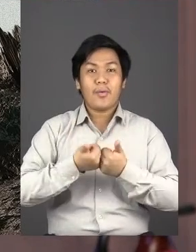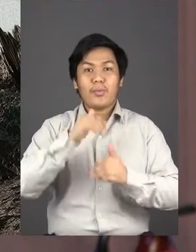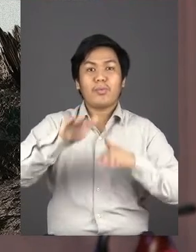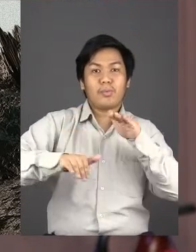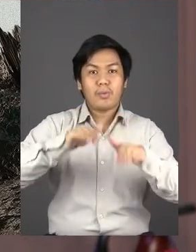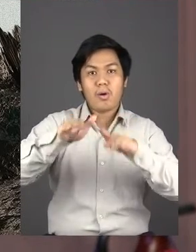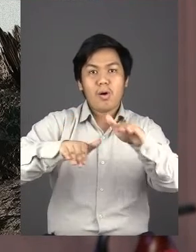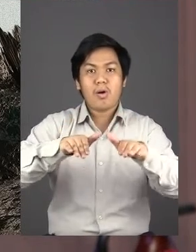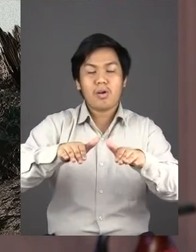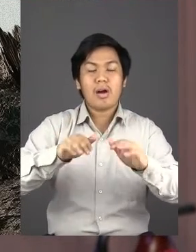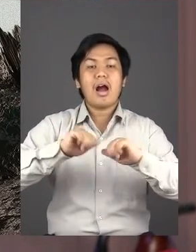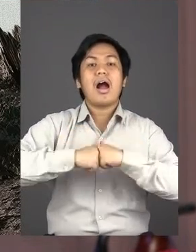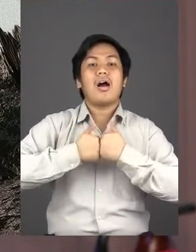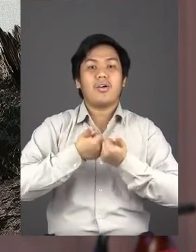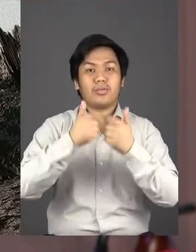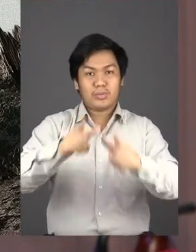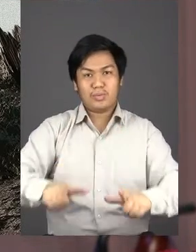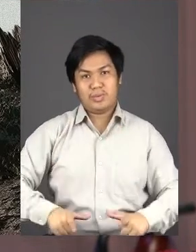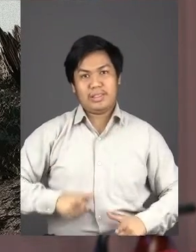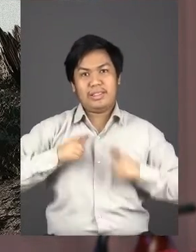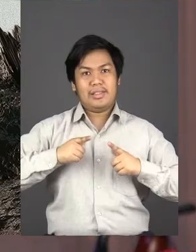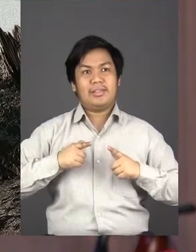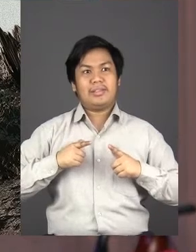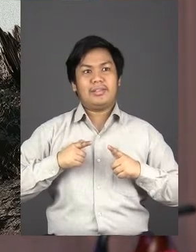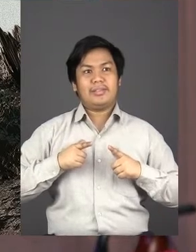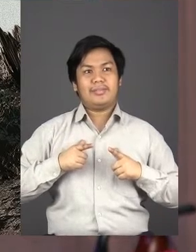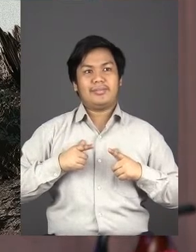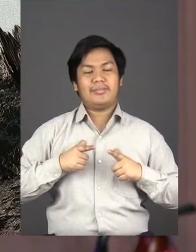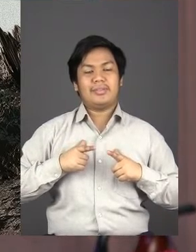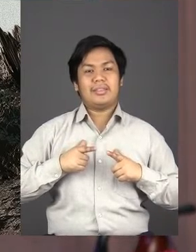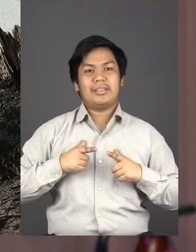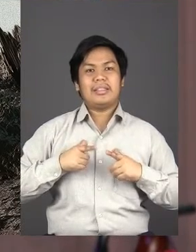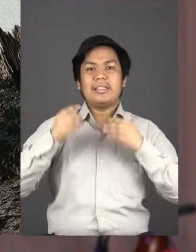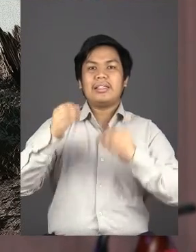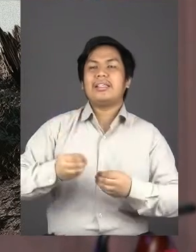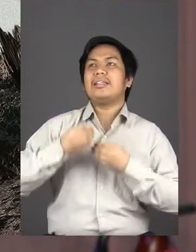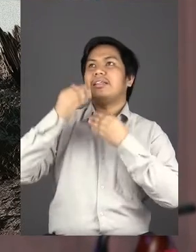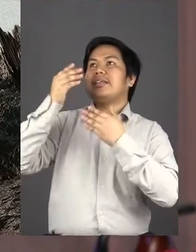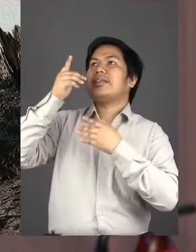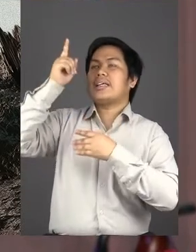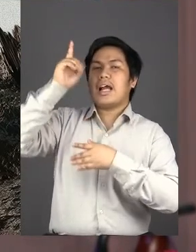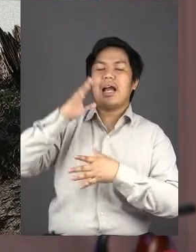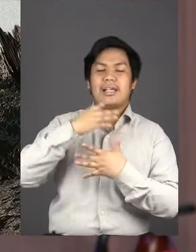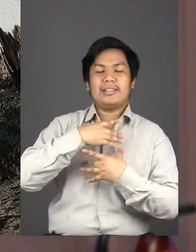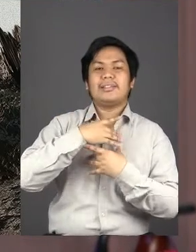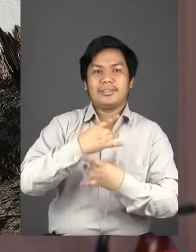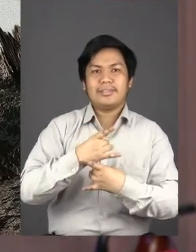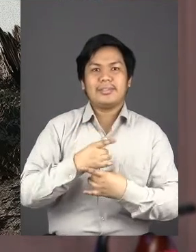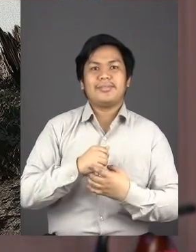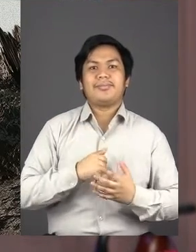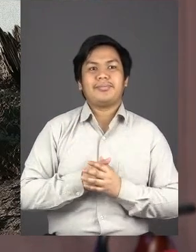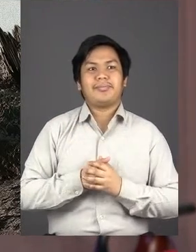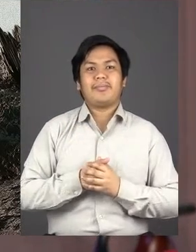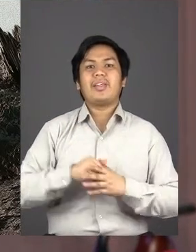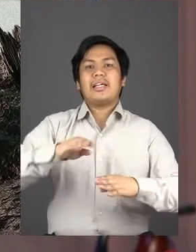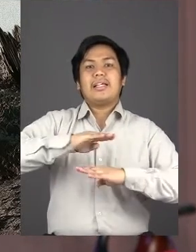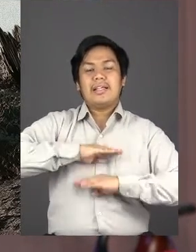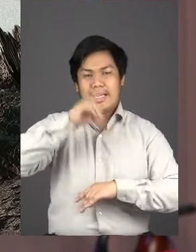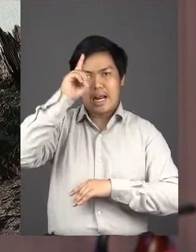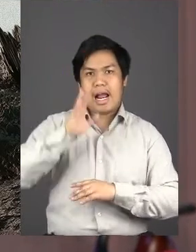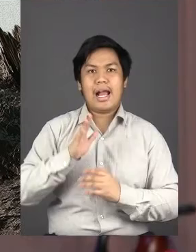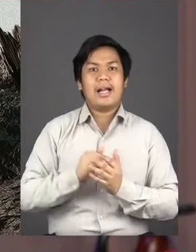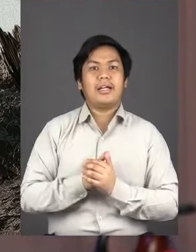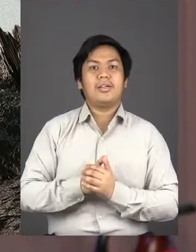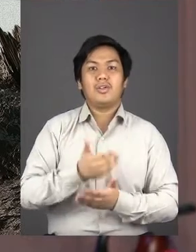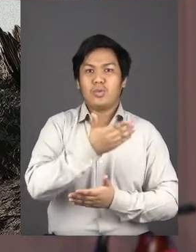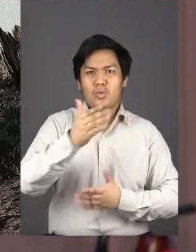to live, and to please God, just as you are doing, that you